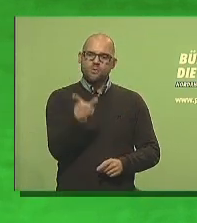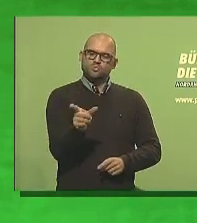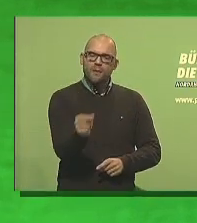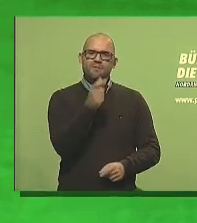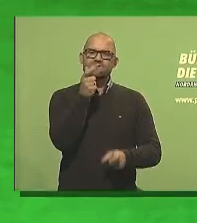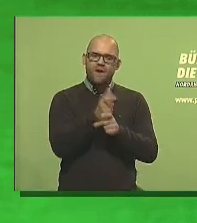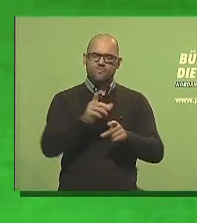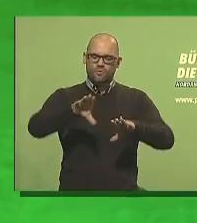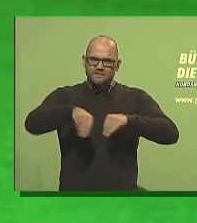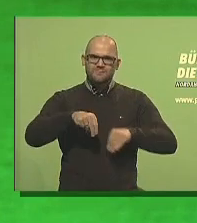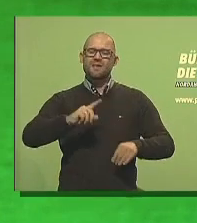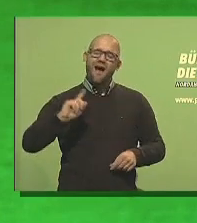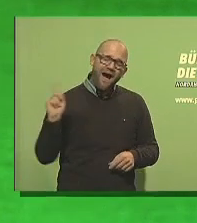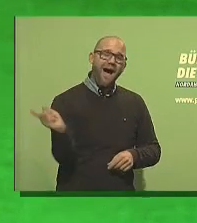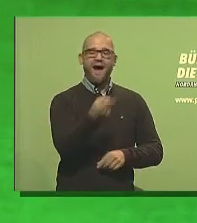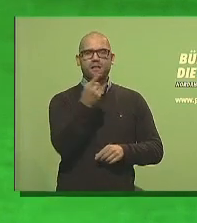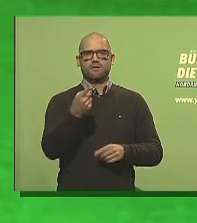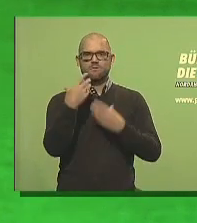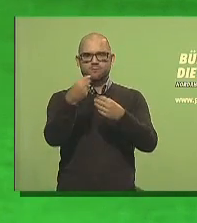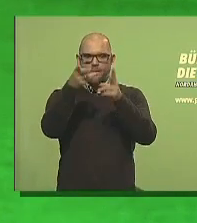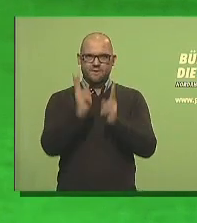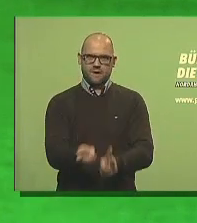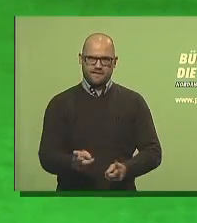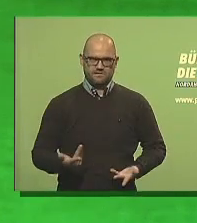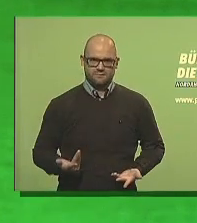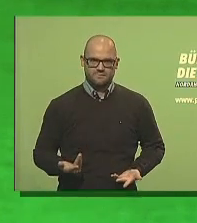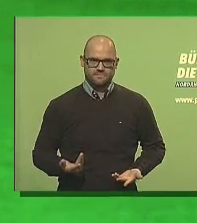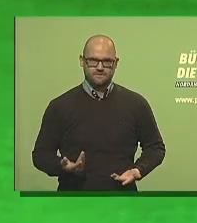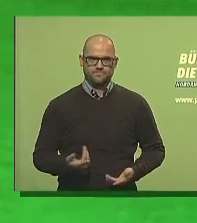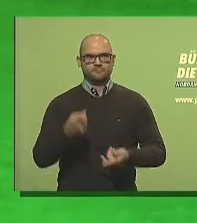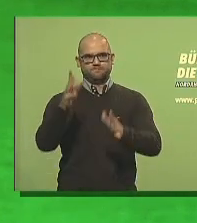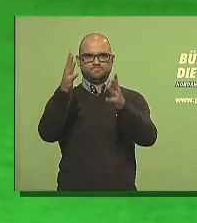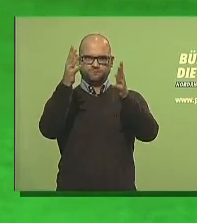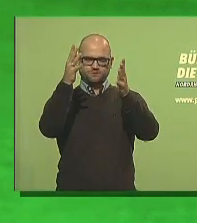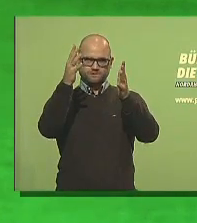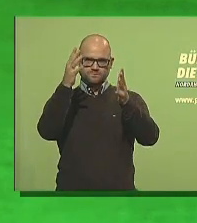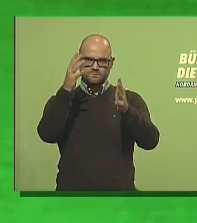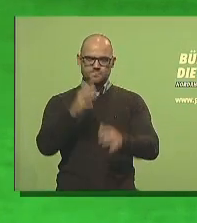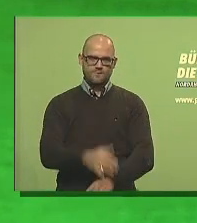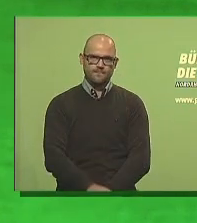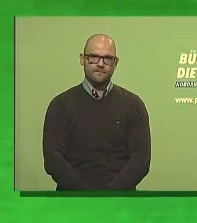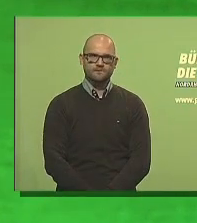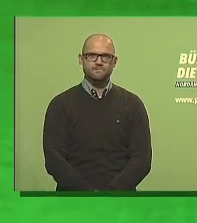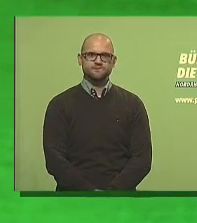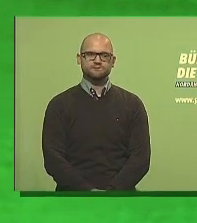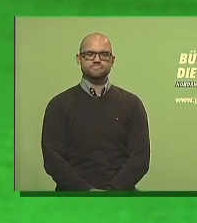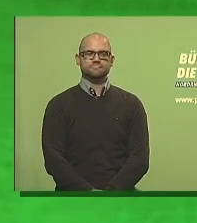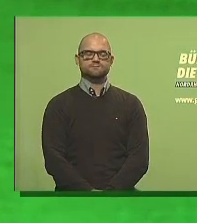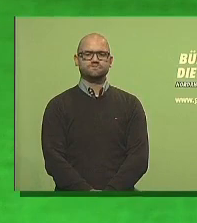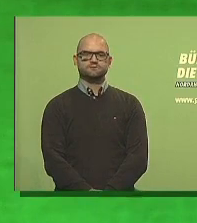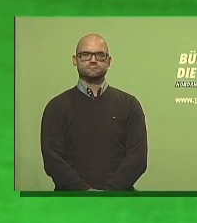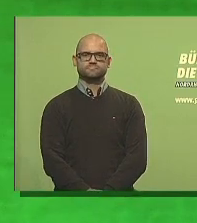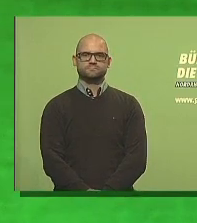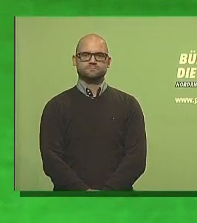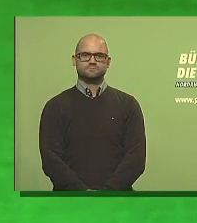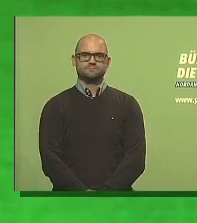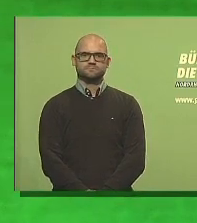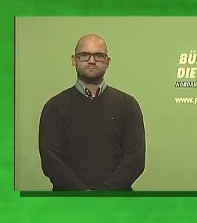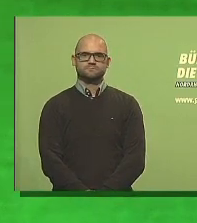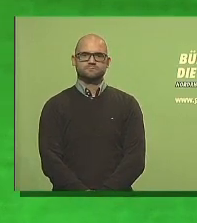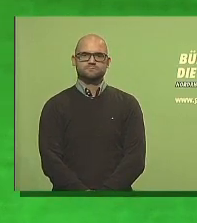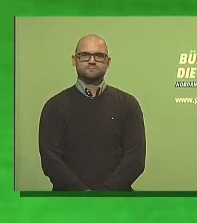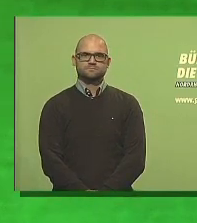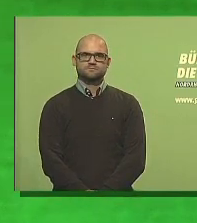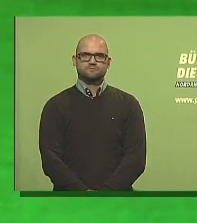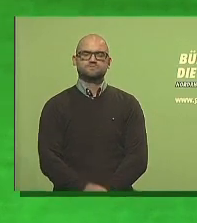Freunde. Und genauso Und genauso gilt das